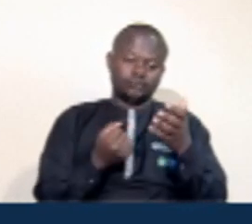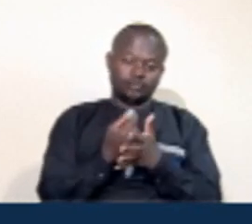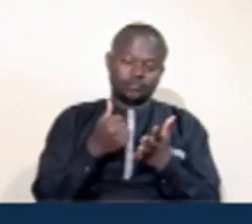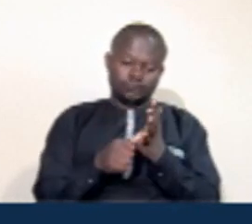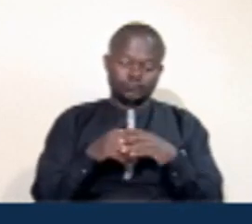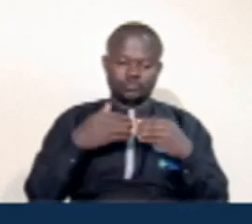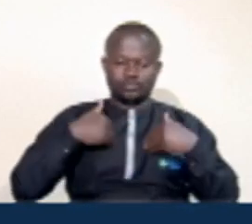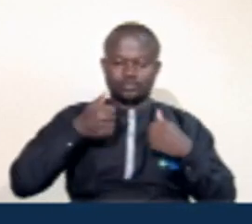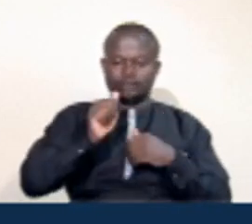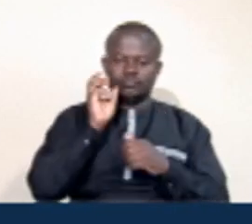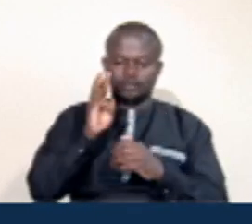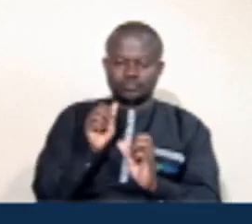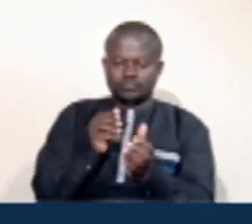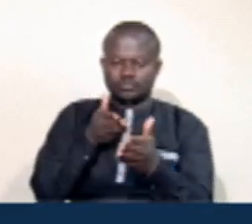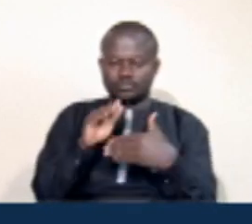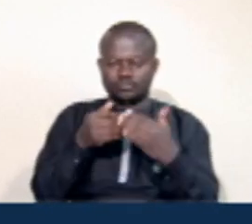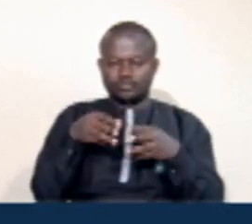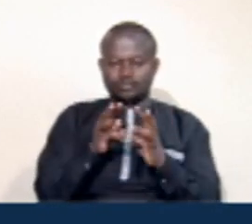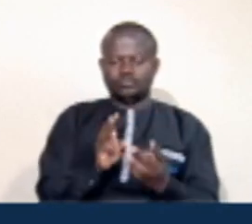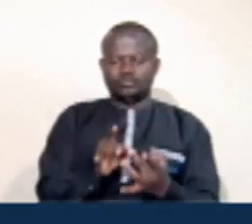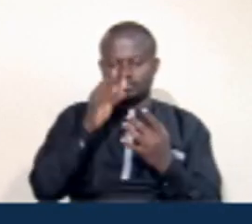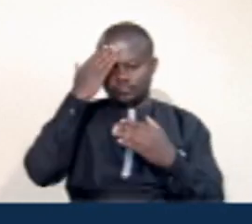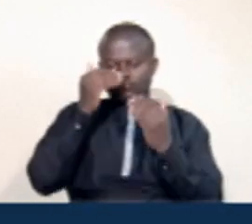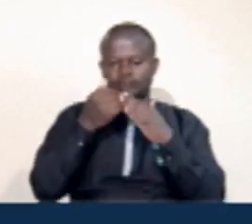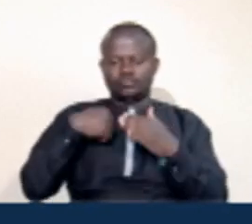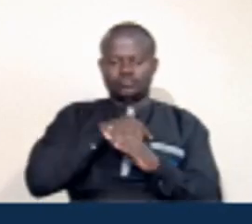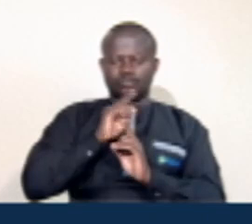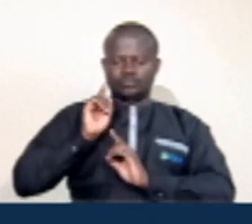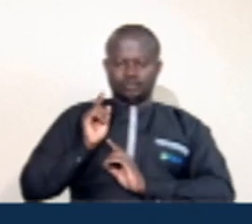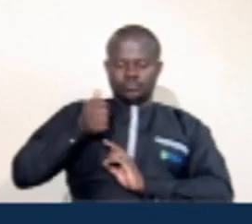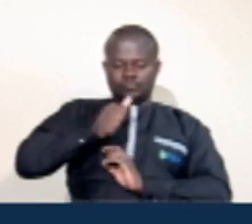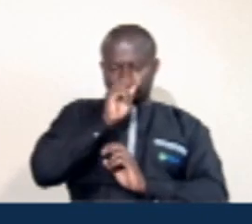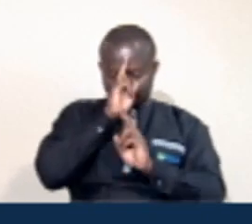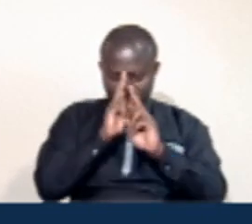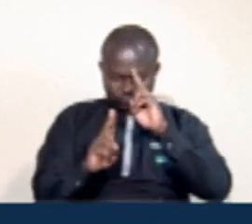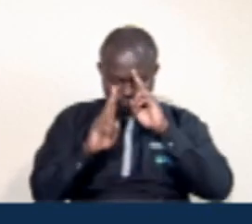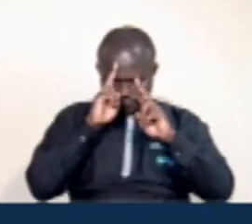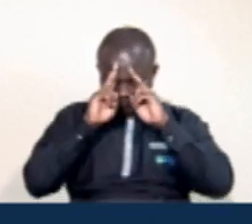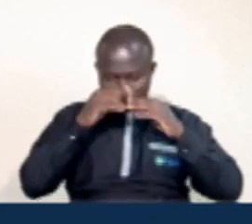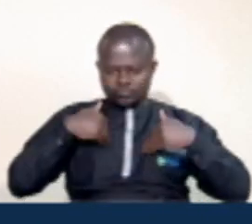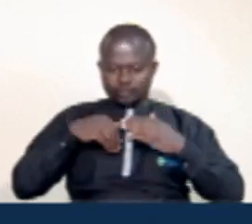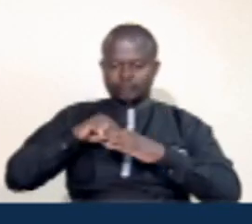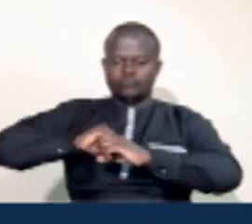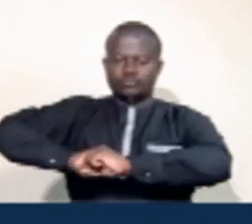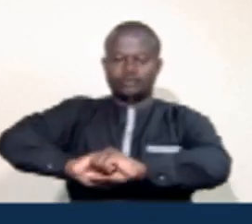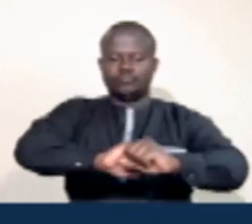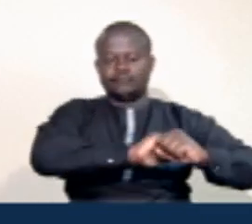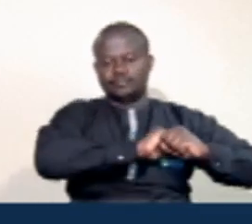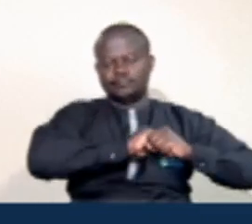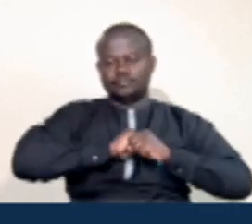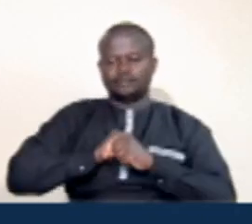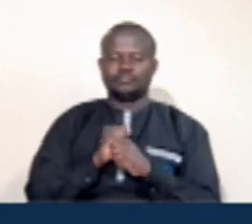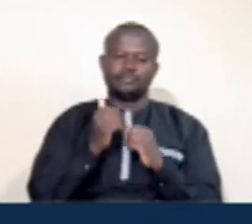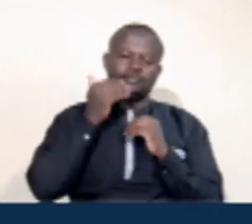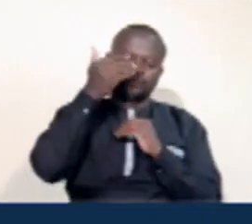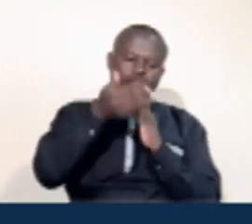bwabo tuzanyikurikirana ku buryo budasanzwe kugira ngo umutekano wabo ubahirizwe n'ubuzima bwabo bungabungwe